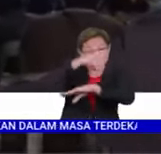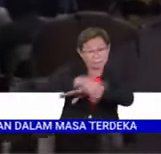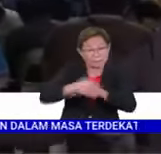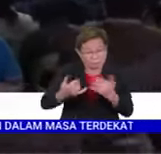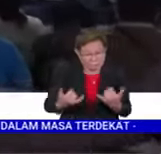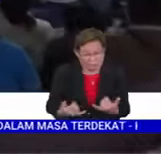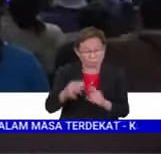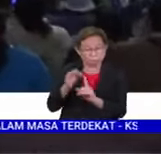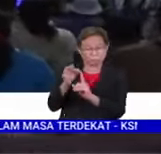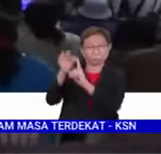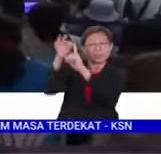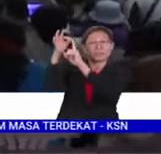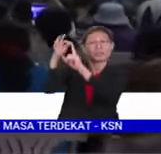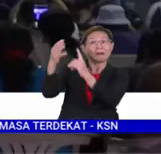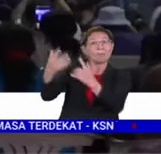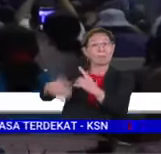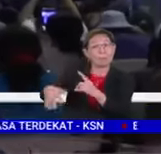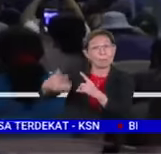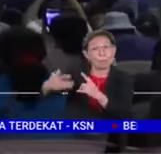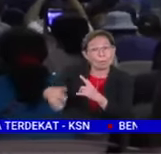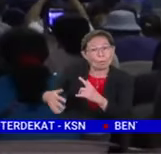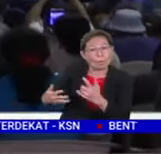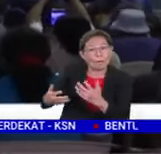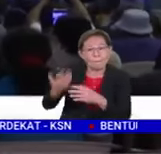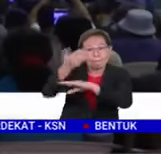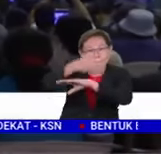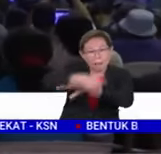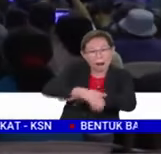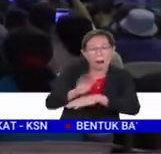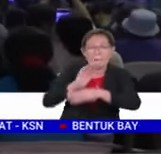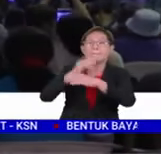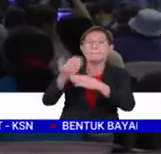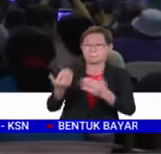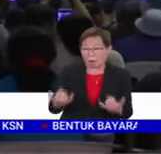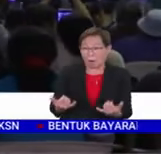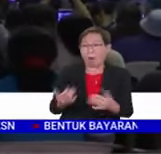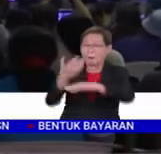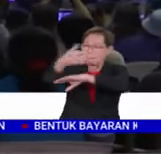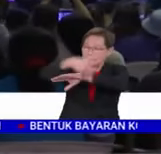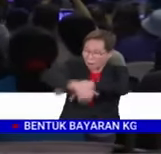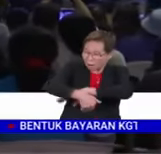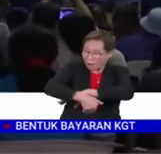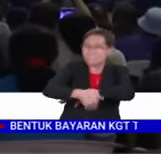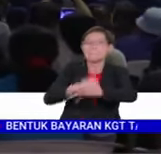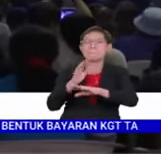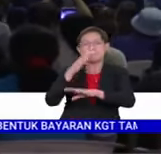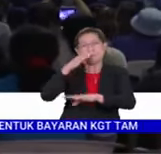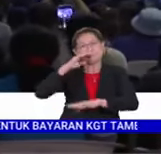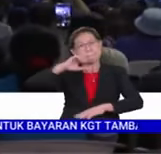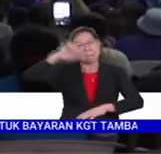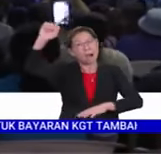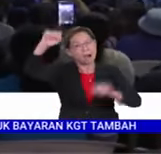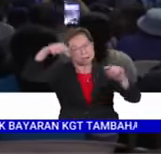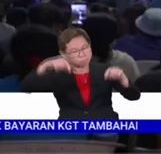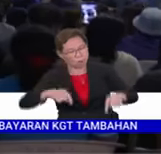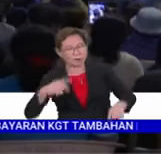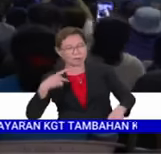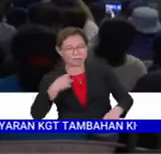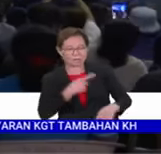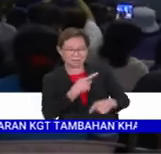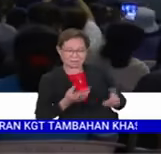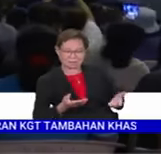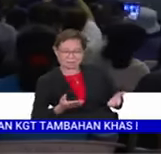Rosita. Malam ini adalah malam ambang merdeka, di mana di sini kita